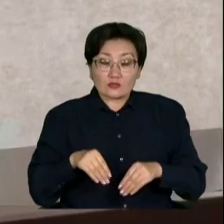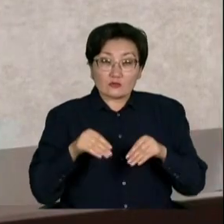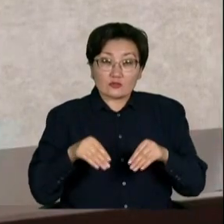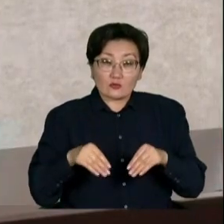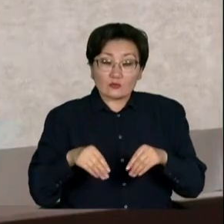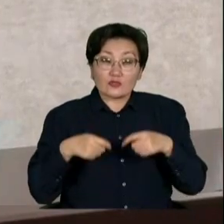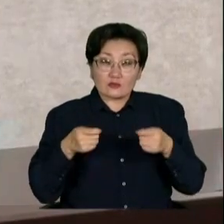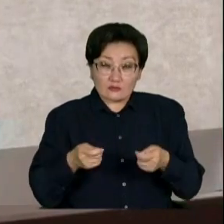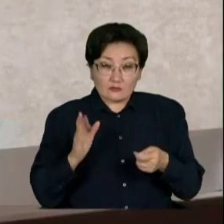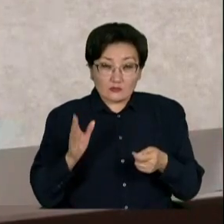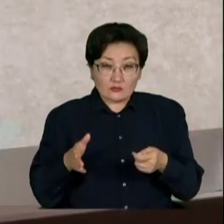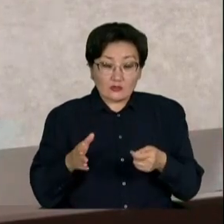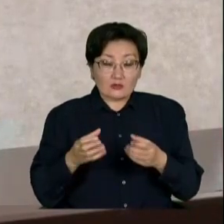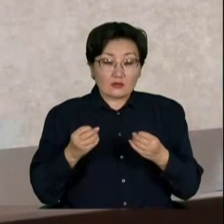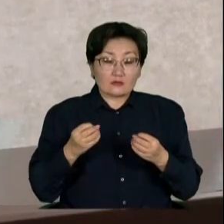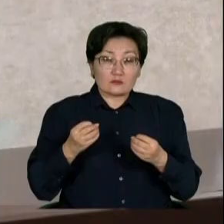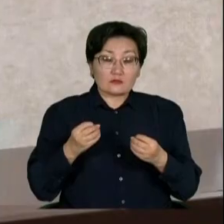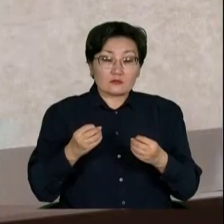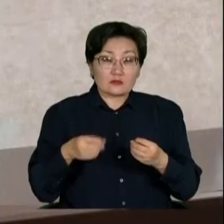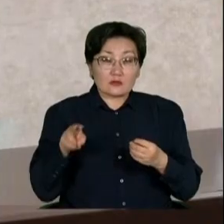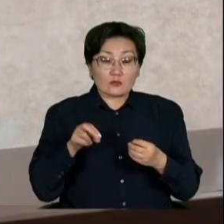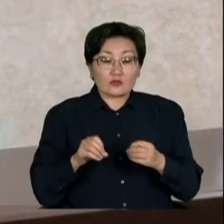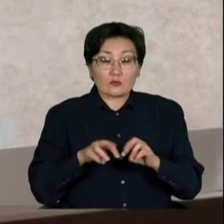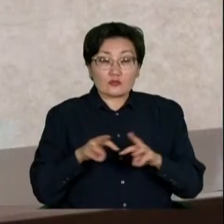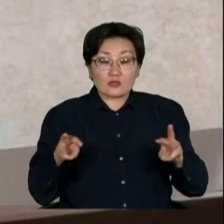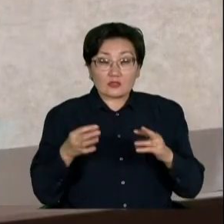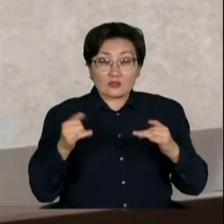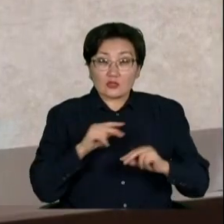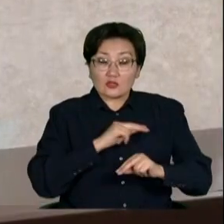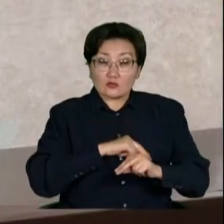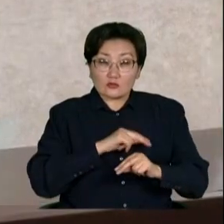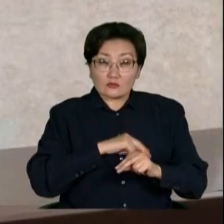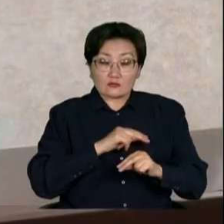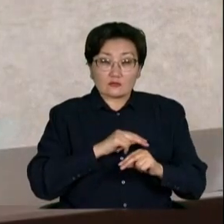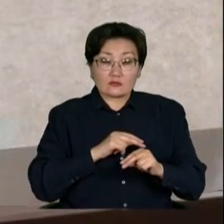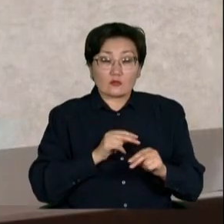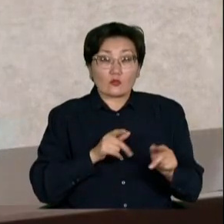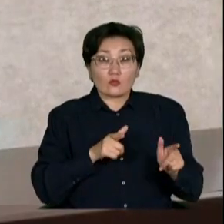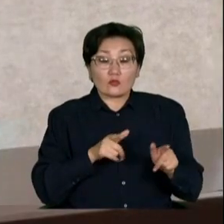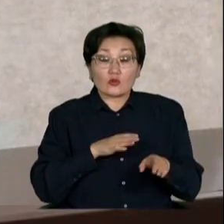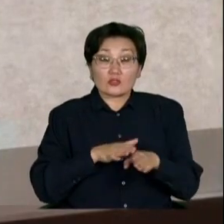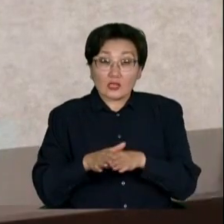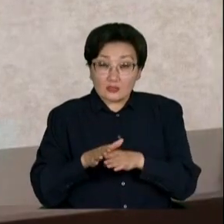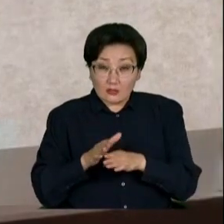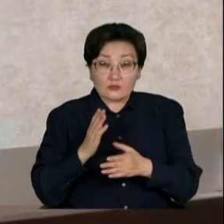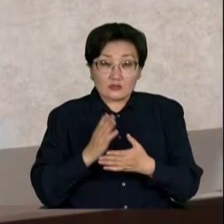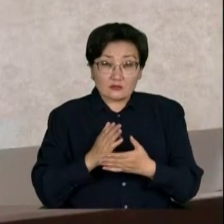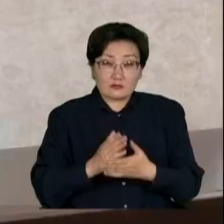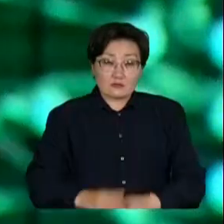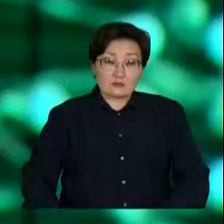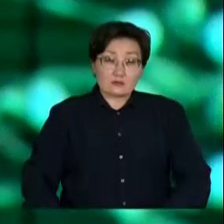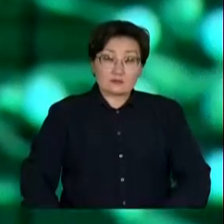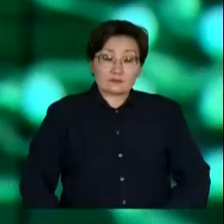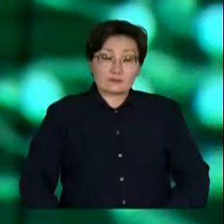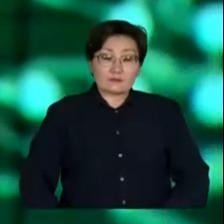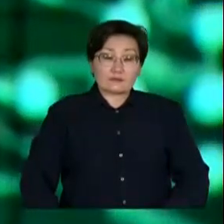береді. Тағда сонымен бірге министрлік қазір жұмысты жасап атыр, сол жұмыс бойынша.